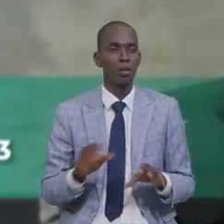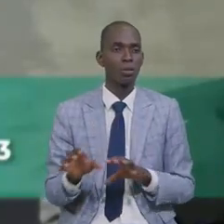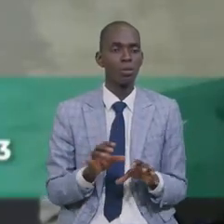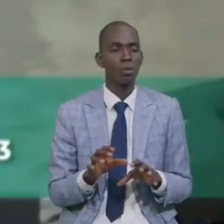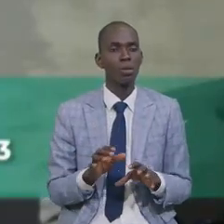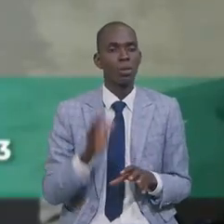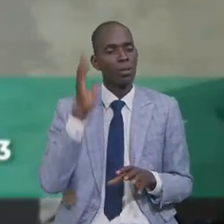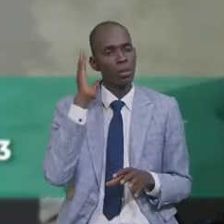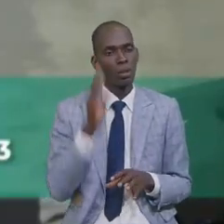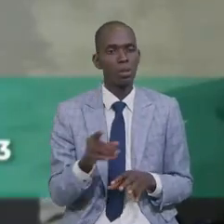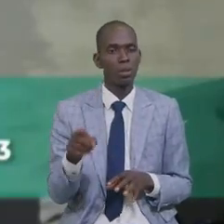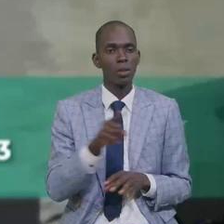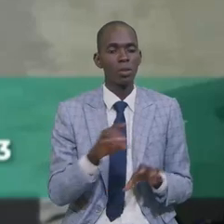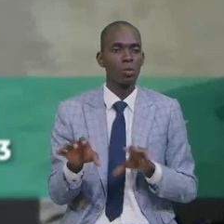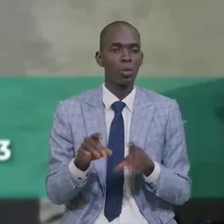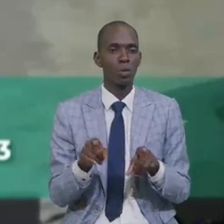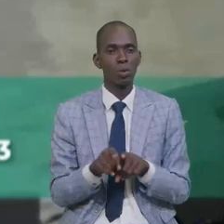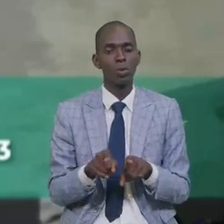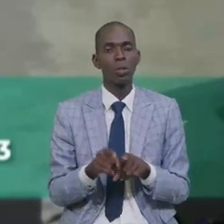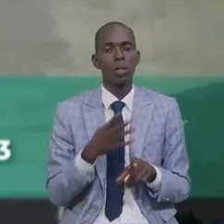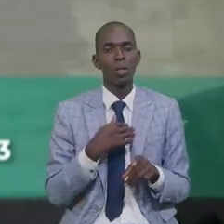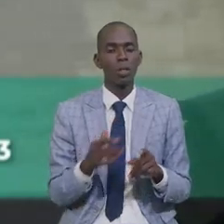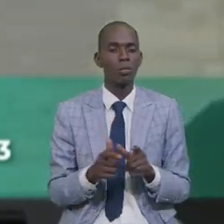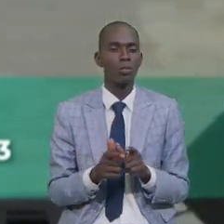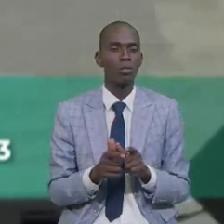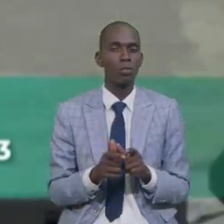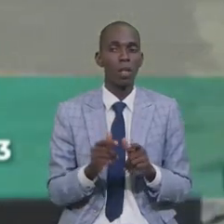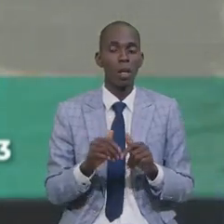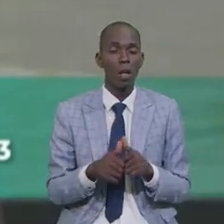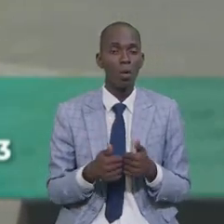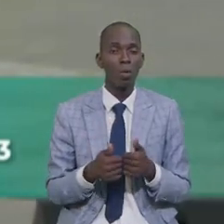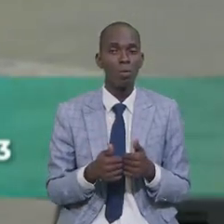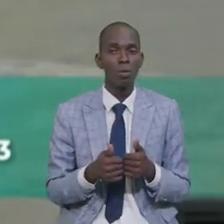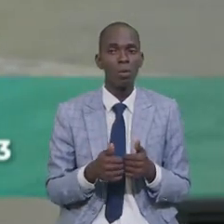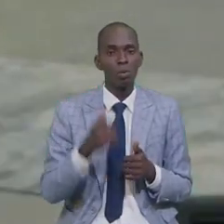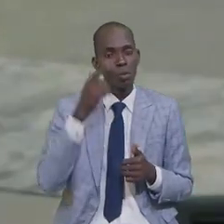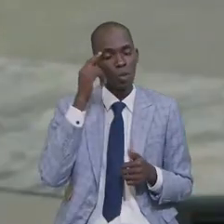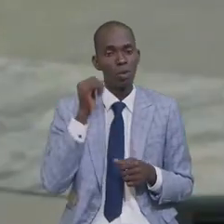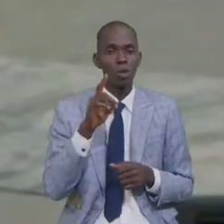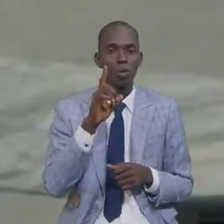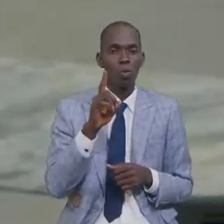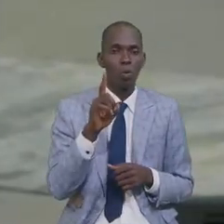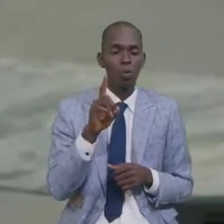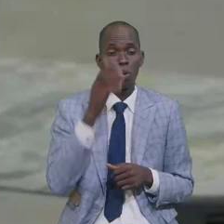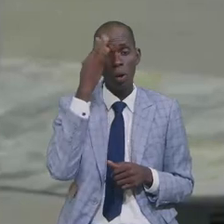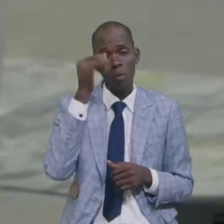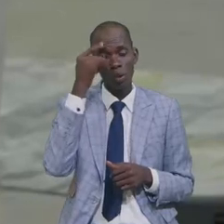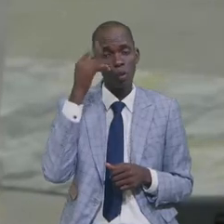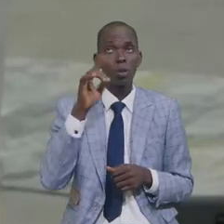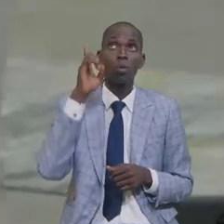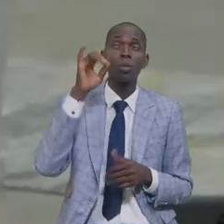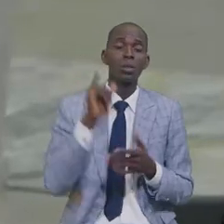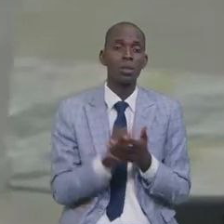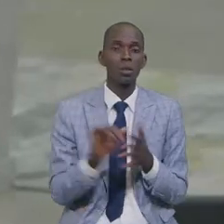fera les œuvres que je fais et il en fera de plus grandes. Comment? Parce que celui qui fait